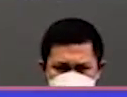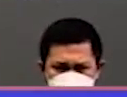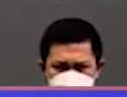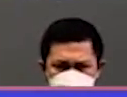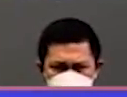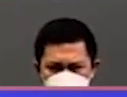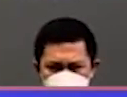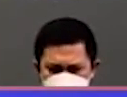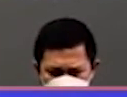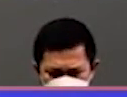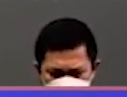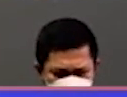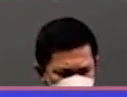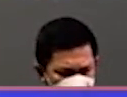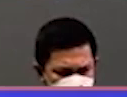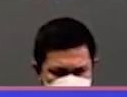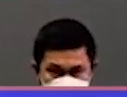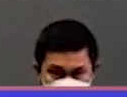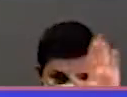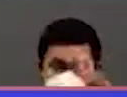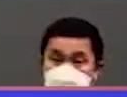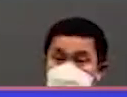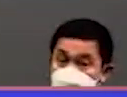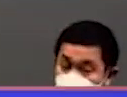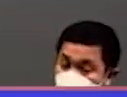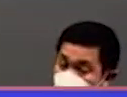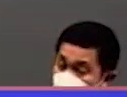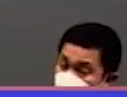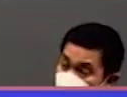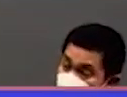ก่อนที่จะมีการประกาศผลในเดือนมกราคมปีหน้า